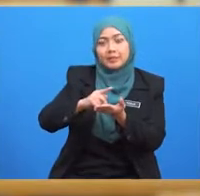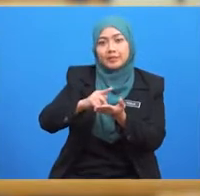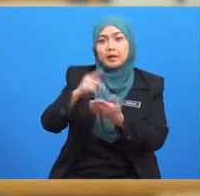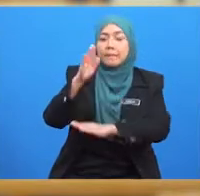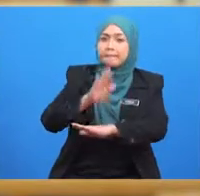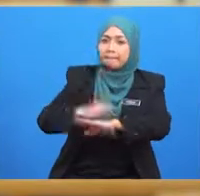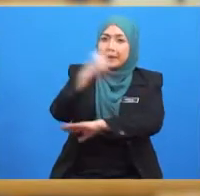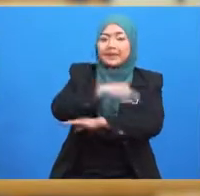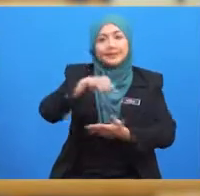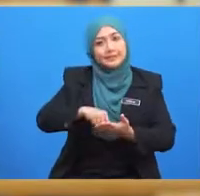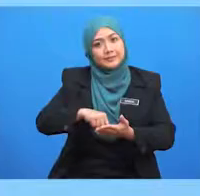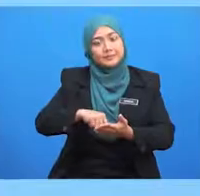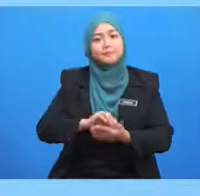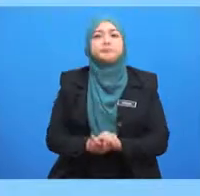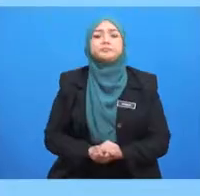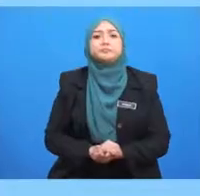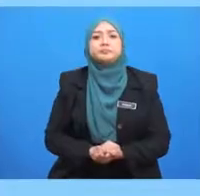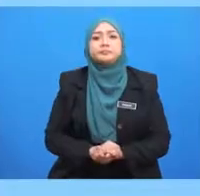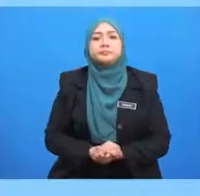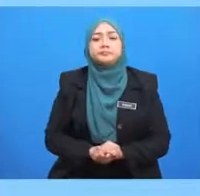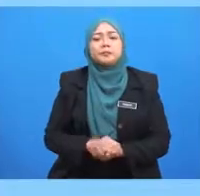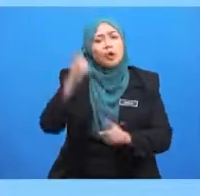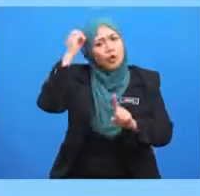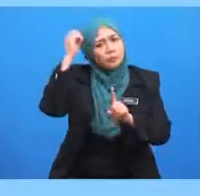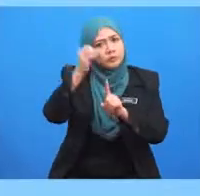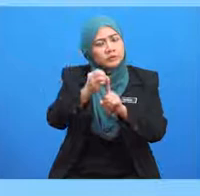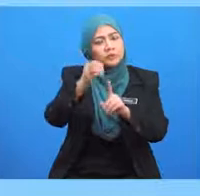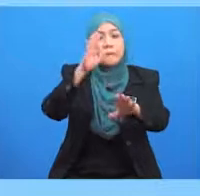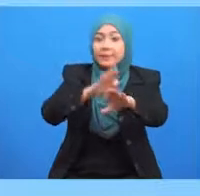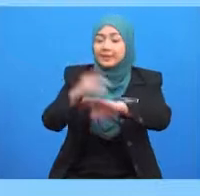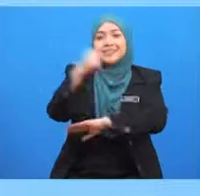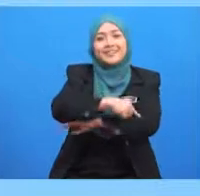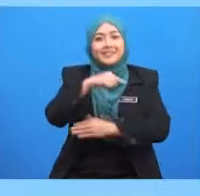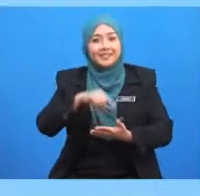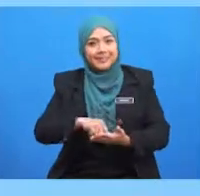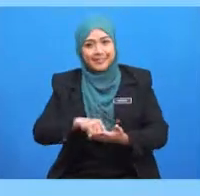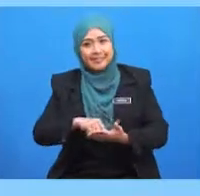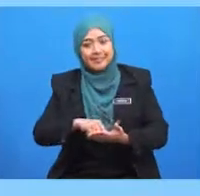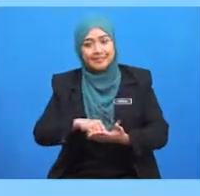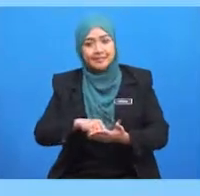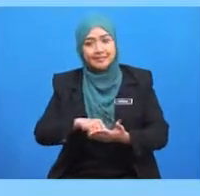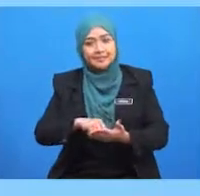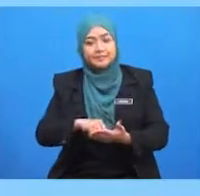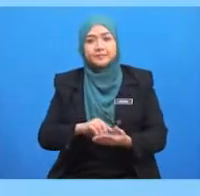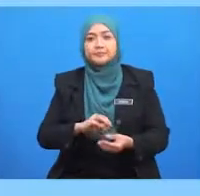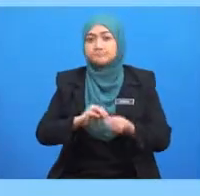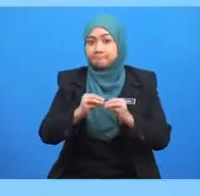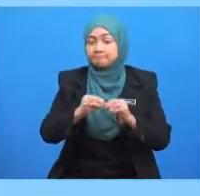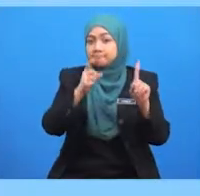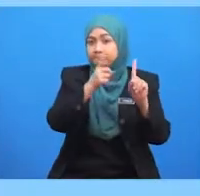ini berikut adalah standart pembelajaran kita pada hari ini Hai